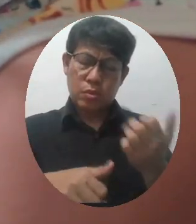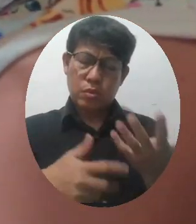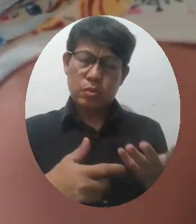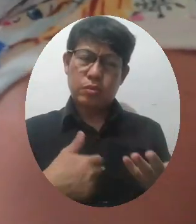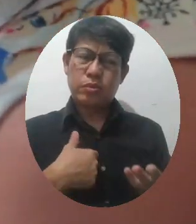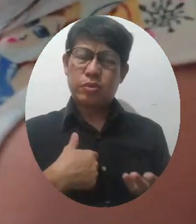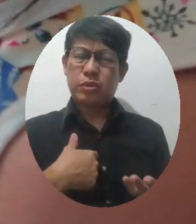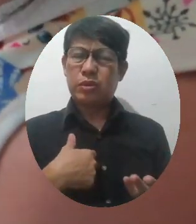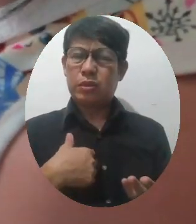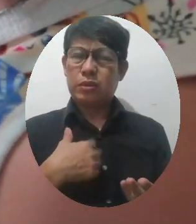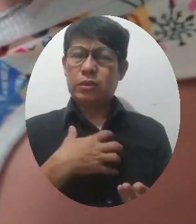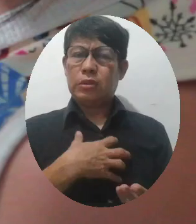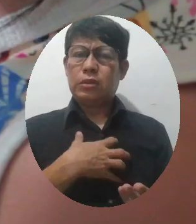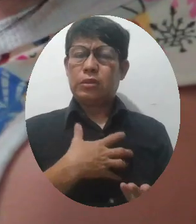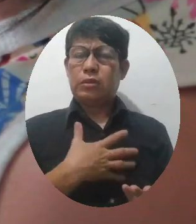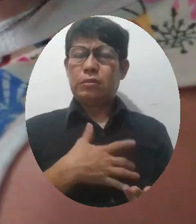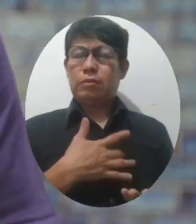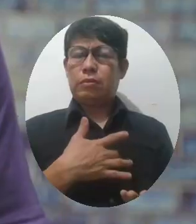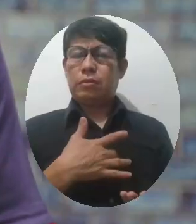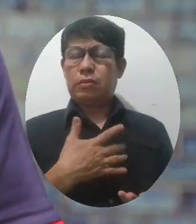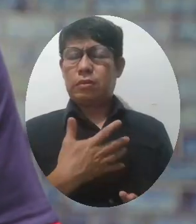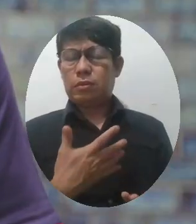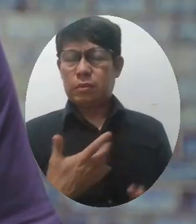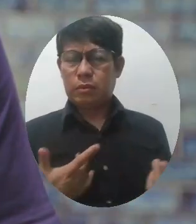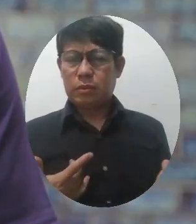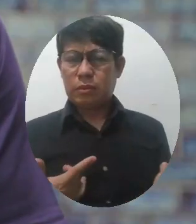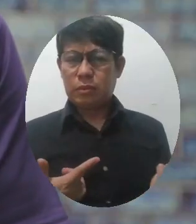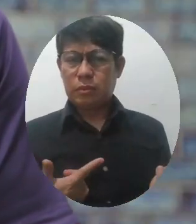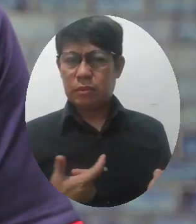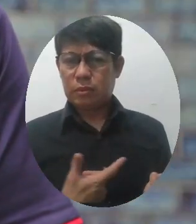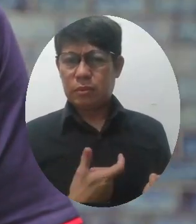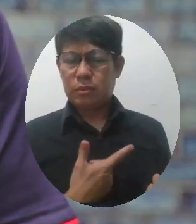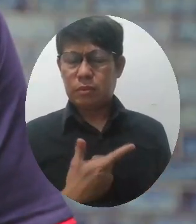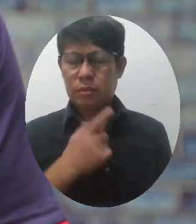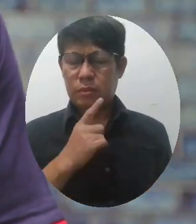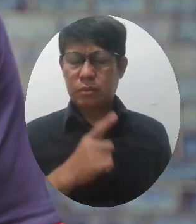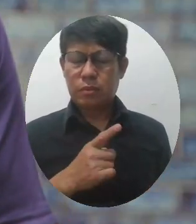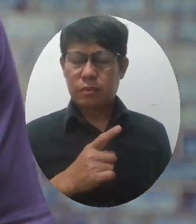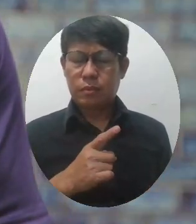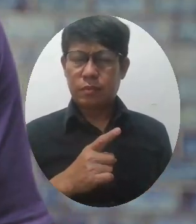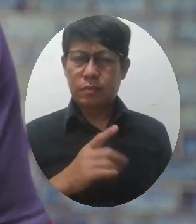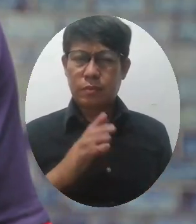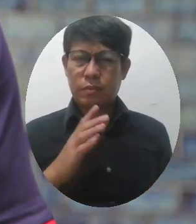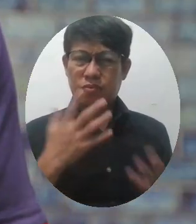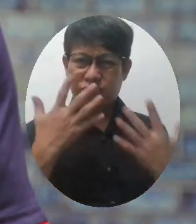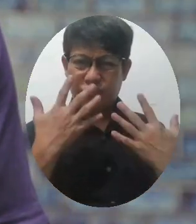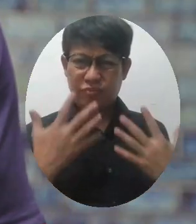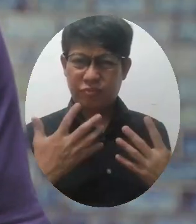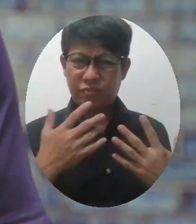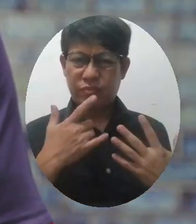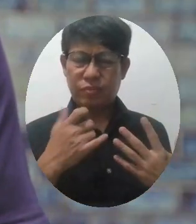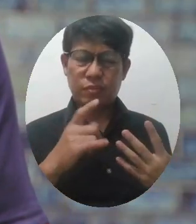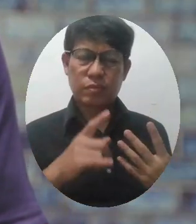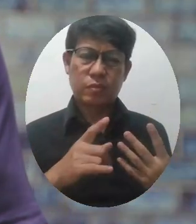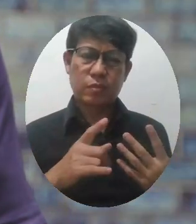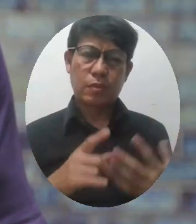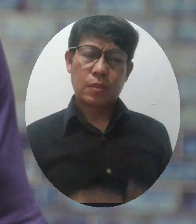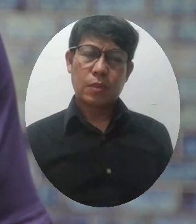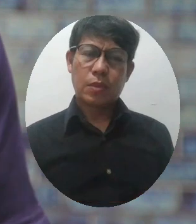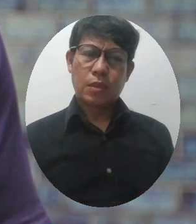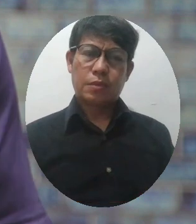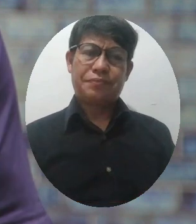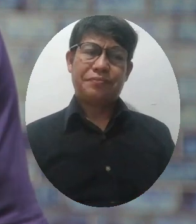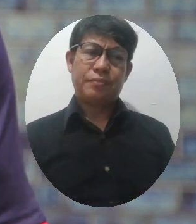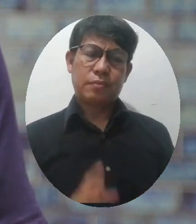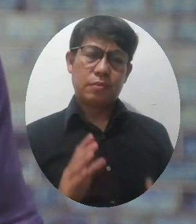Mabigat na malaman ni Mervin at Magdalene ang kondisyon ng kanilang anak. Ngunit hindi nila inaasahan na may iba pang